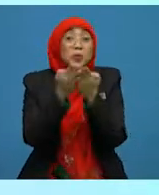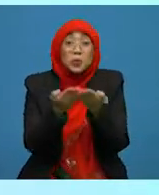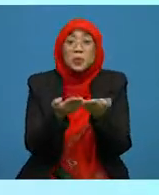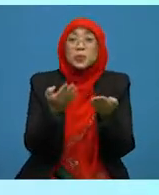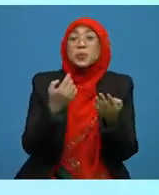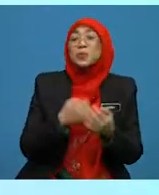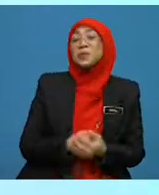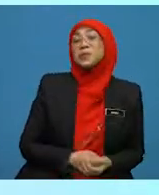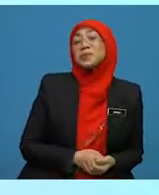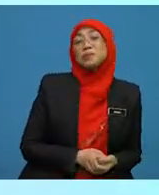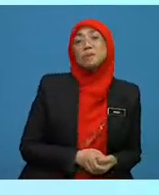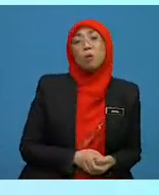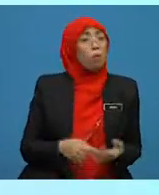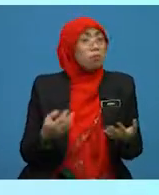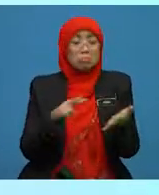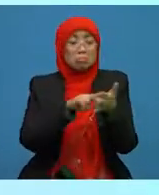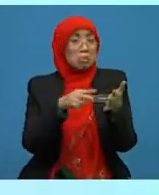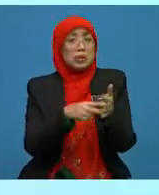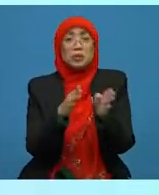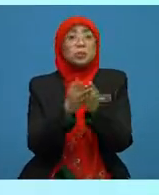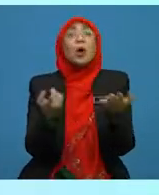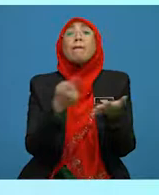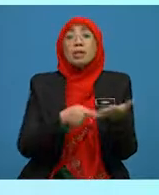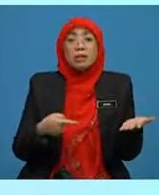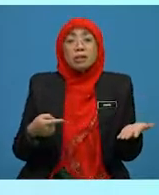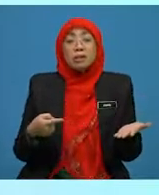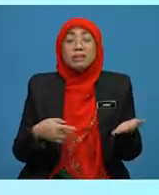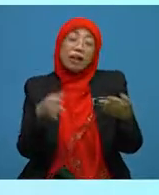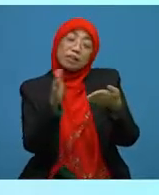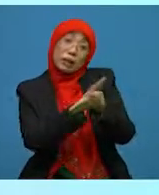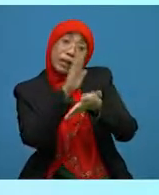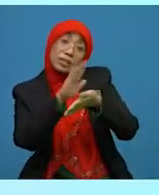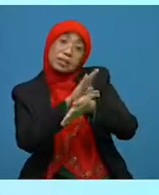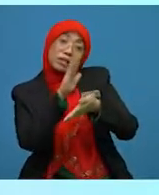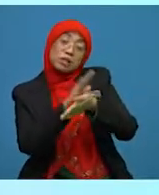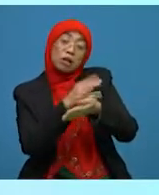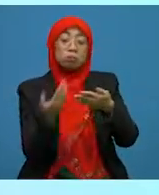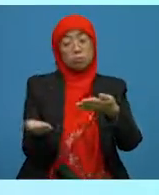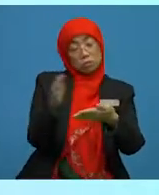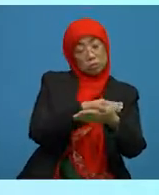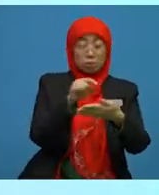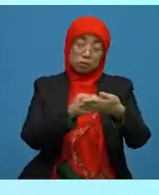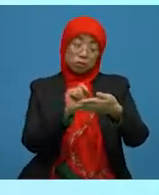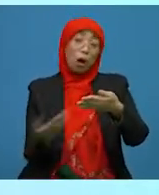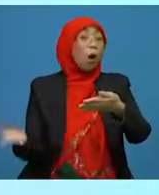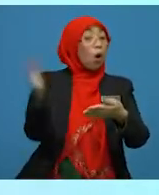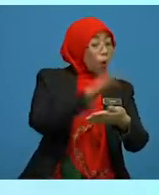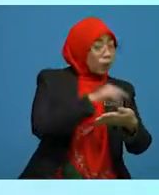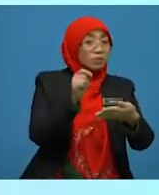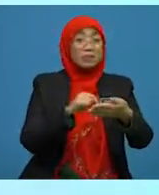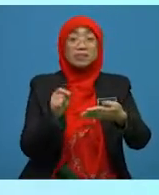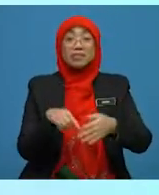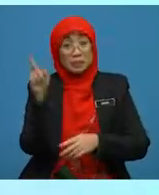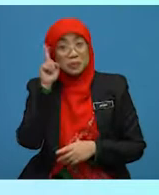Makna denotatif bagi buku bermaksud helaian kertas berjilid yang bertulis untuk